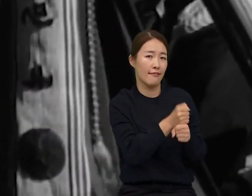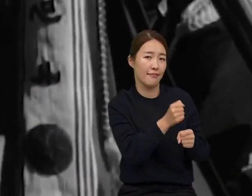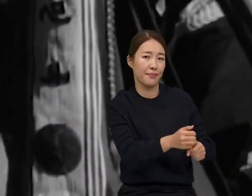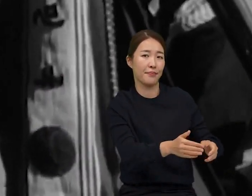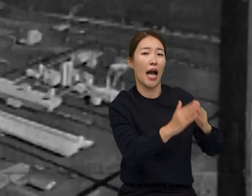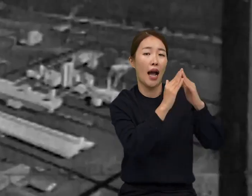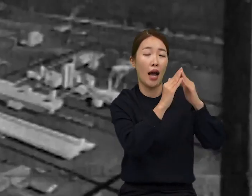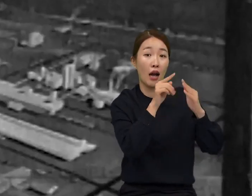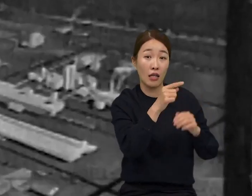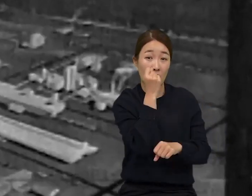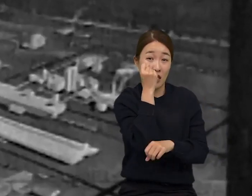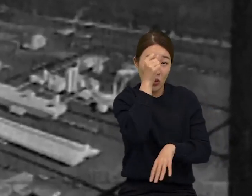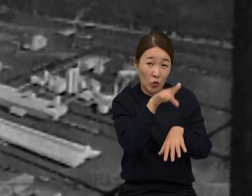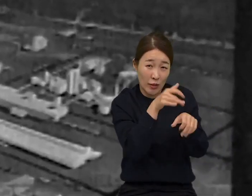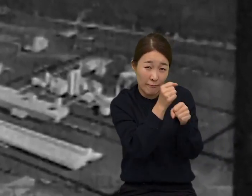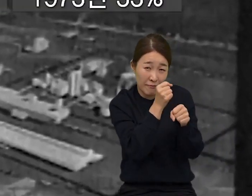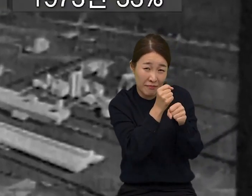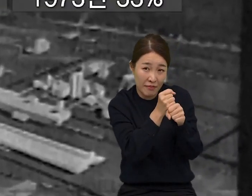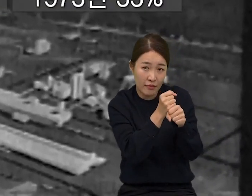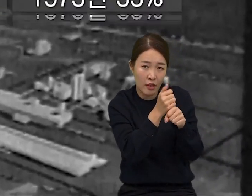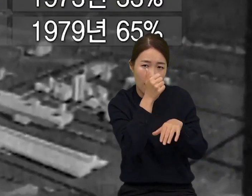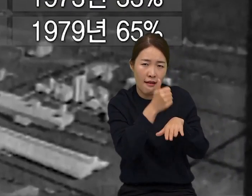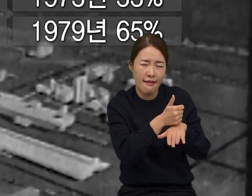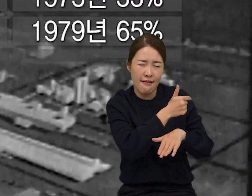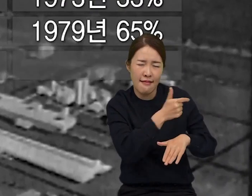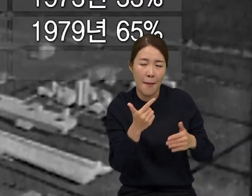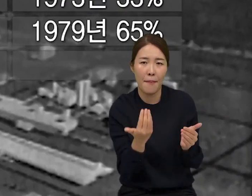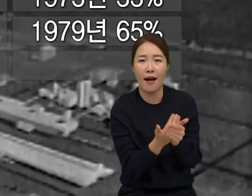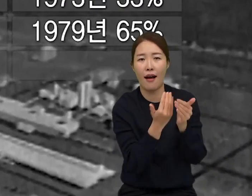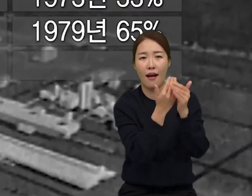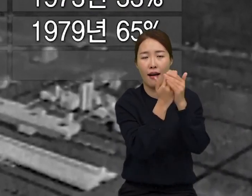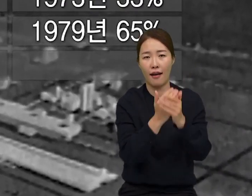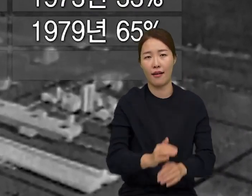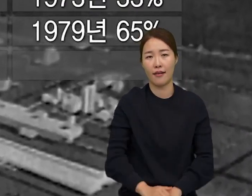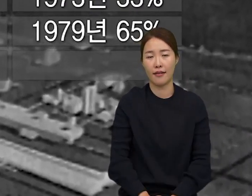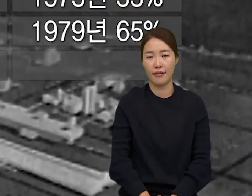후 기초 소재의 자급화는 크게 진전됐다.